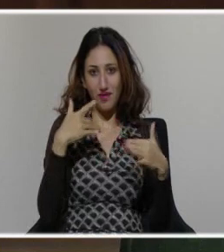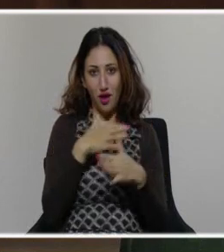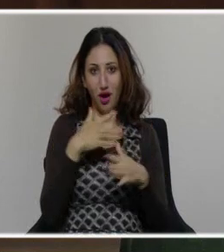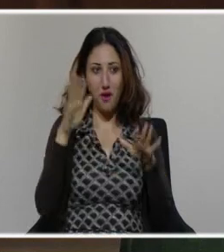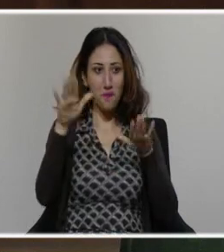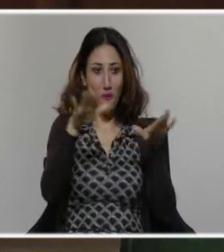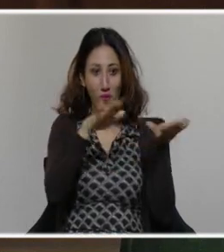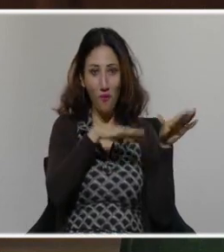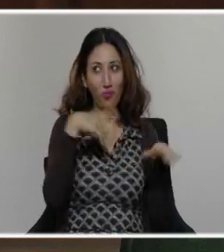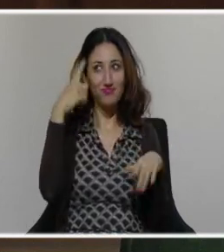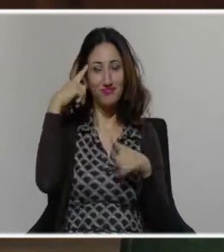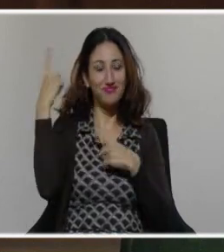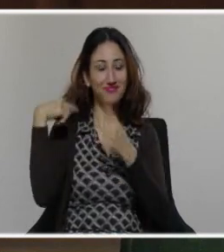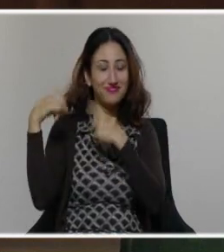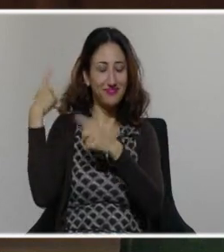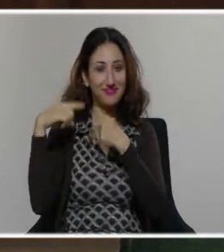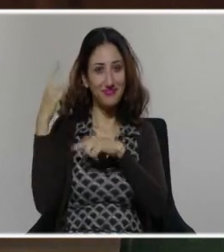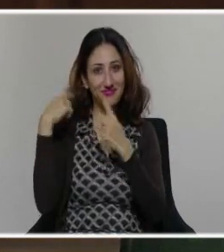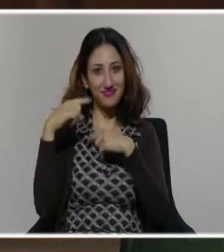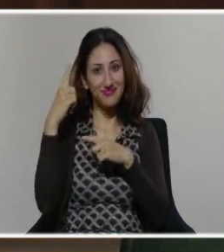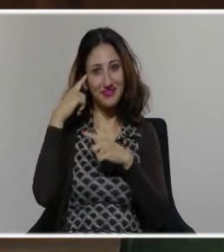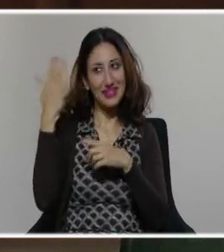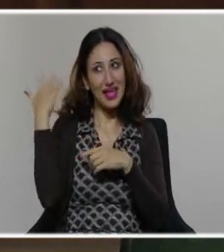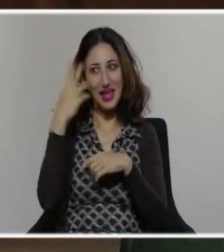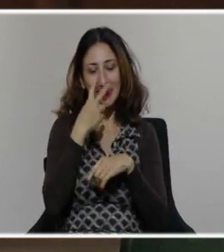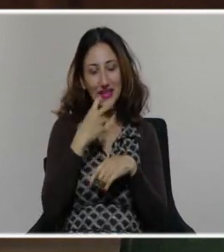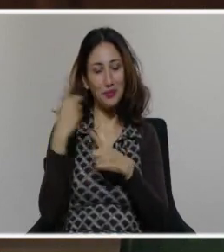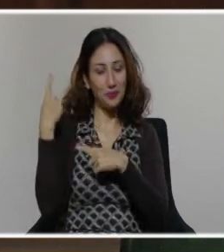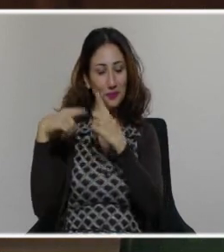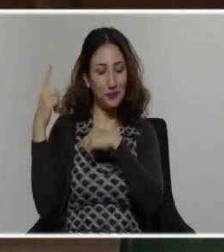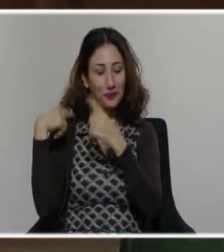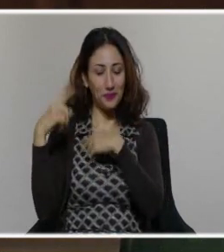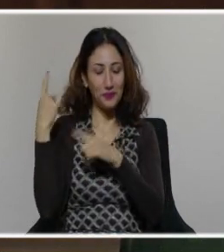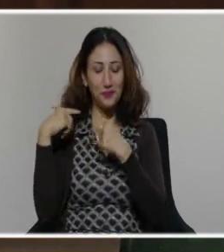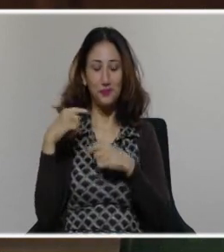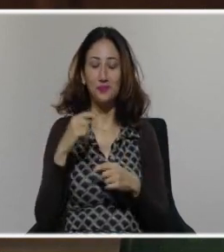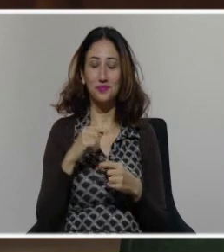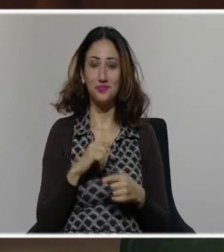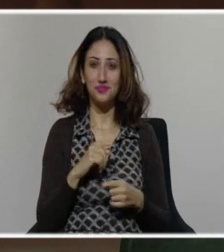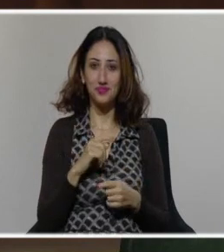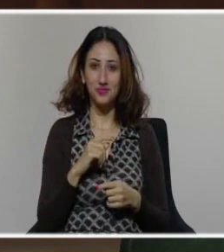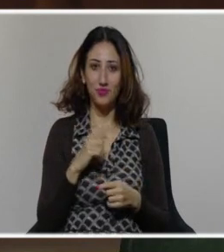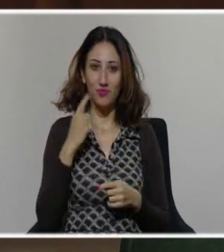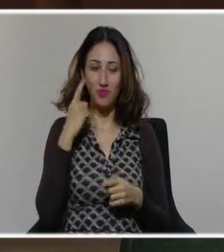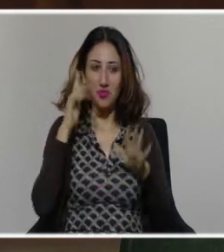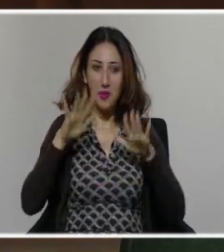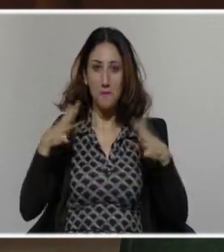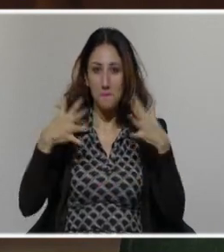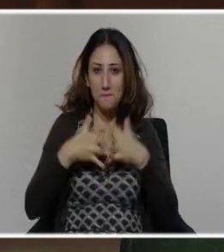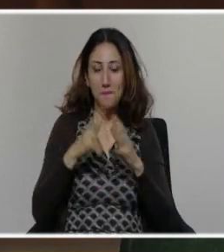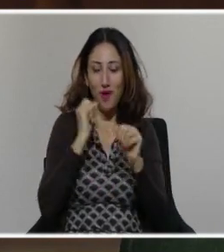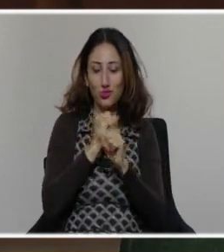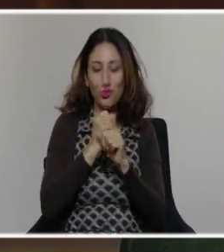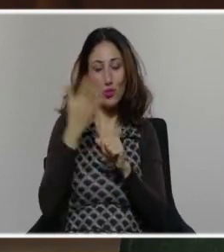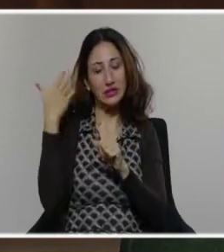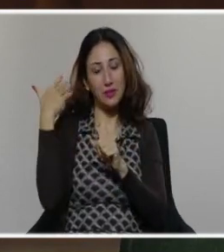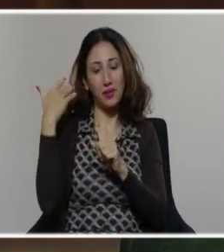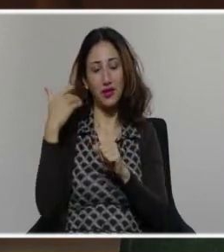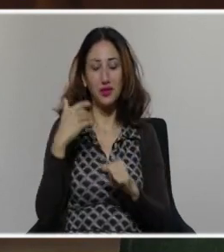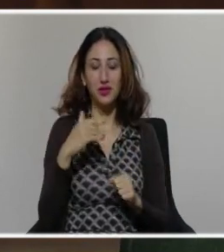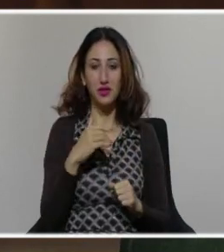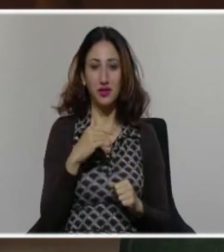النهاردة، يعرف الواحد بيكتر الذكريات الجميلة اللي كنا بنعيشها مع بعضينا في اللوكيشن. فأنا